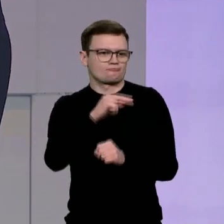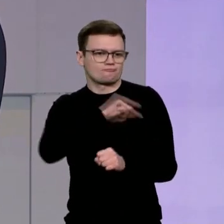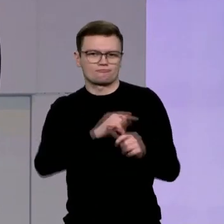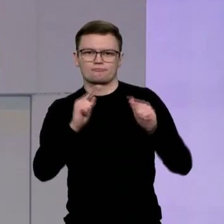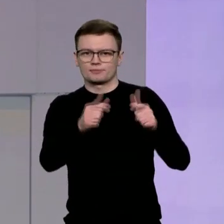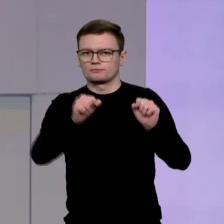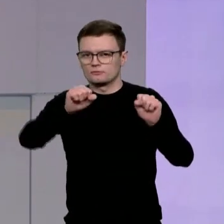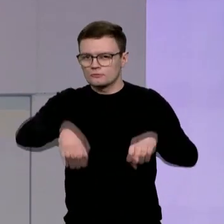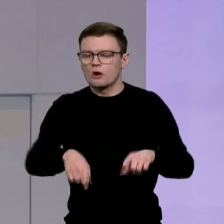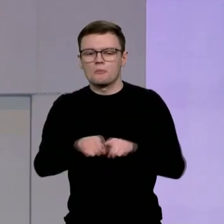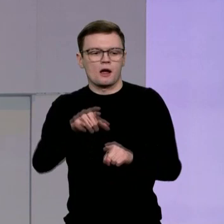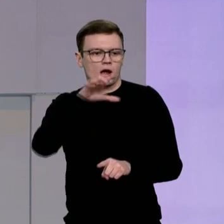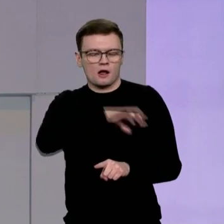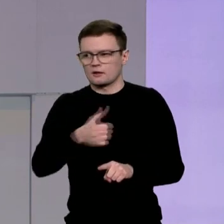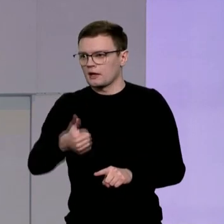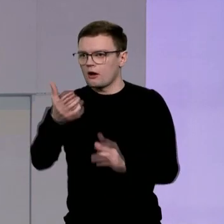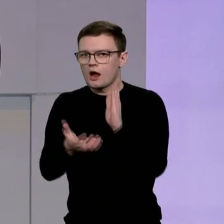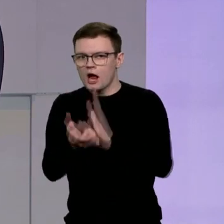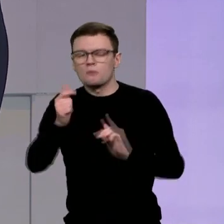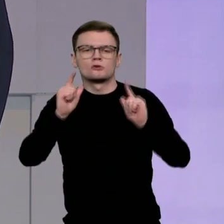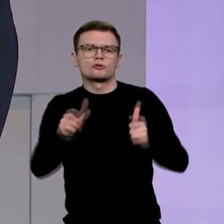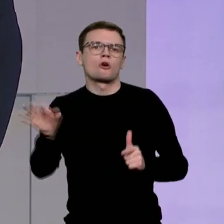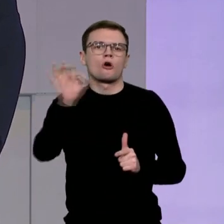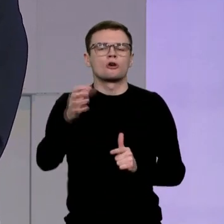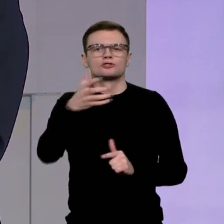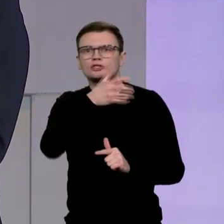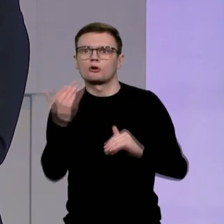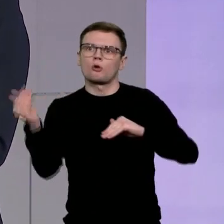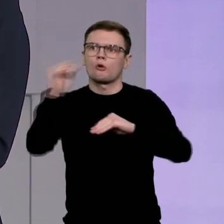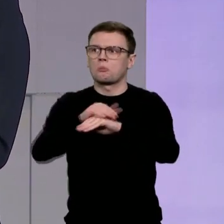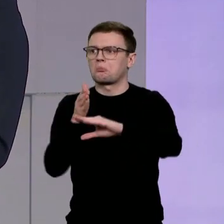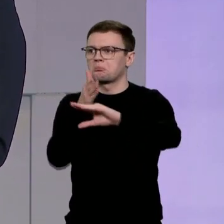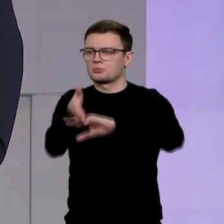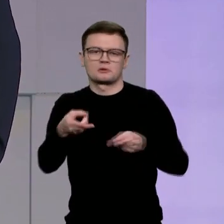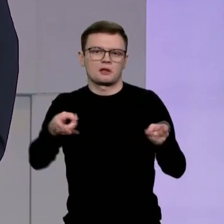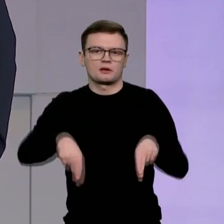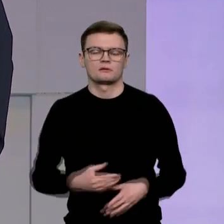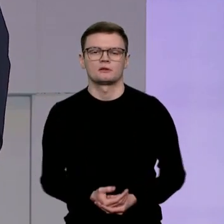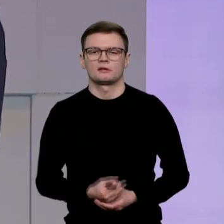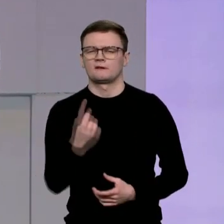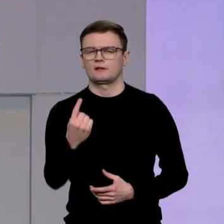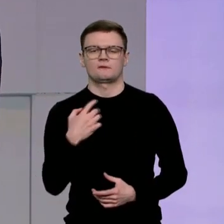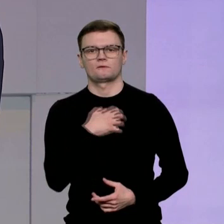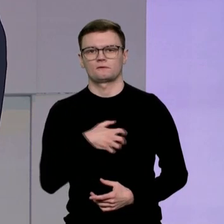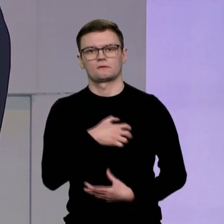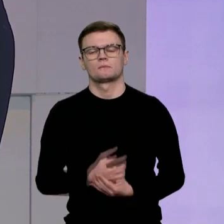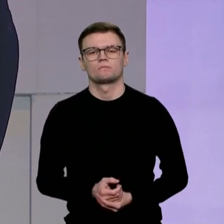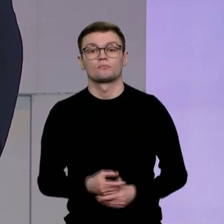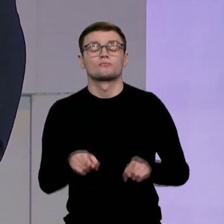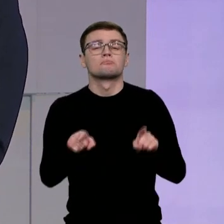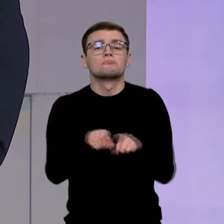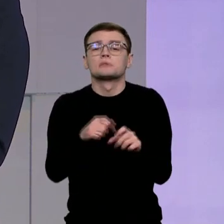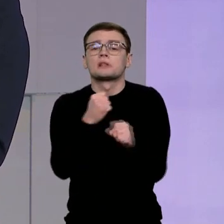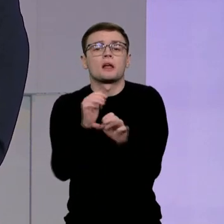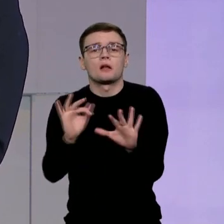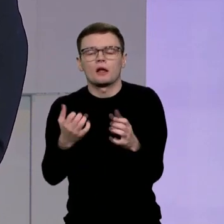tau nereikės kreiptis dėl kokios nors šilumos kompensacijos. Tai čia yra numeris vienas. Aišku, daryti dalykus, kurie apjungia